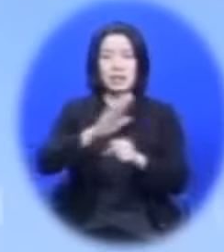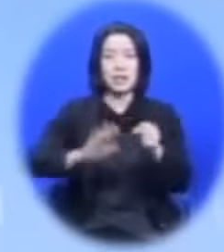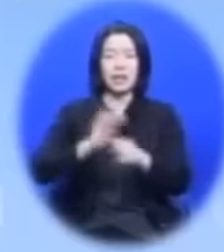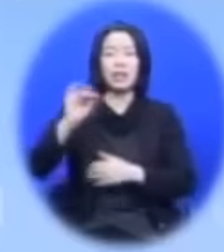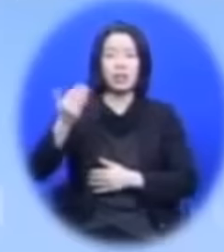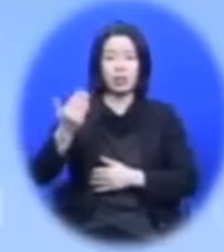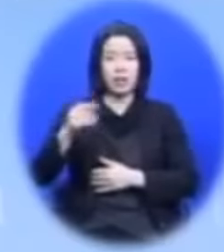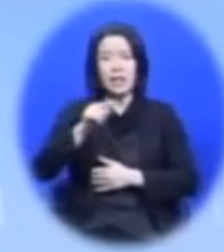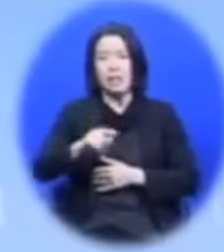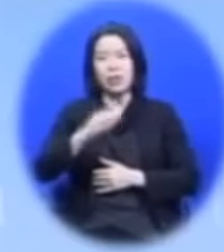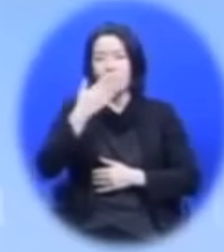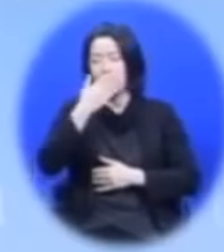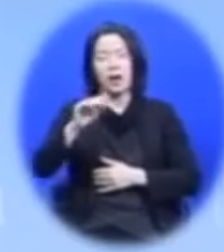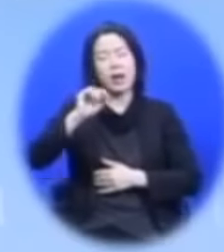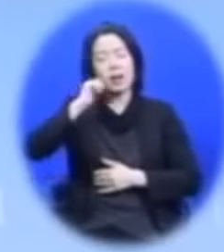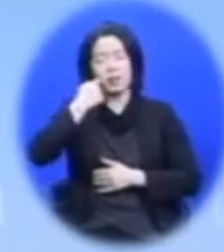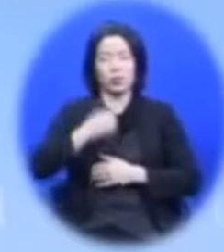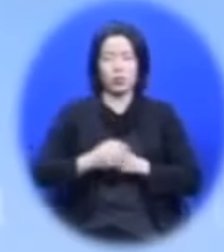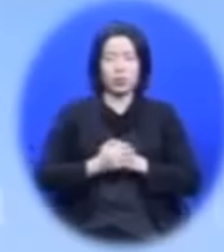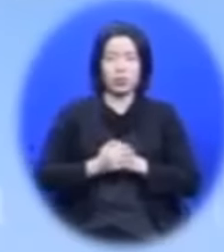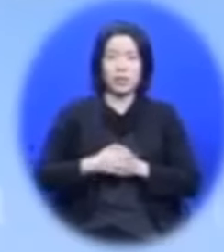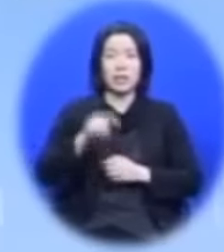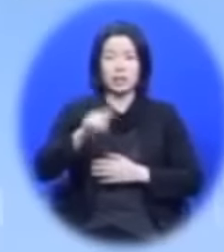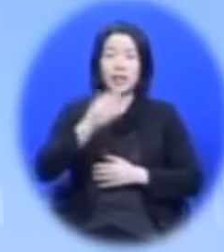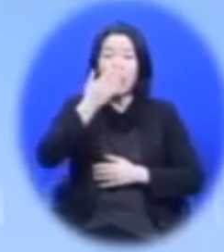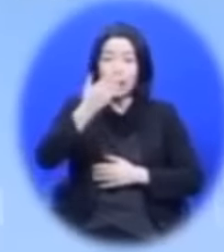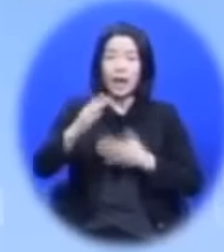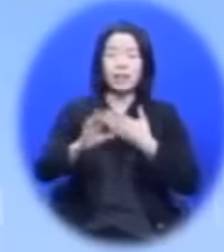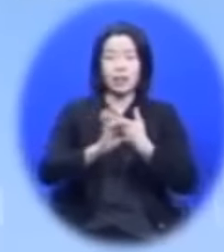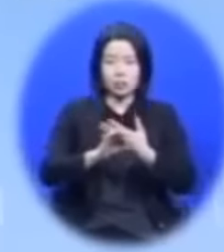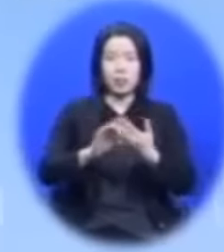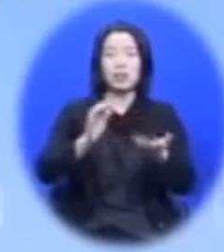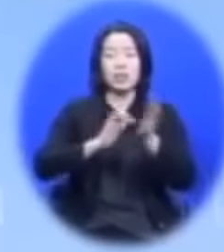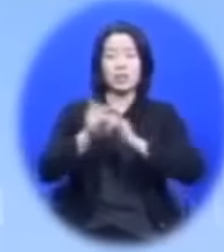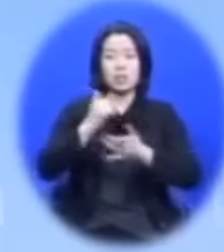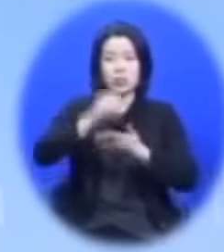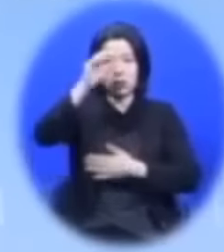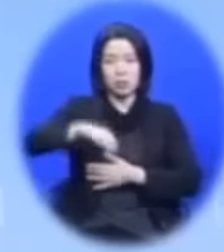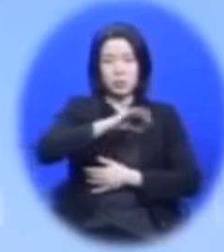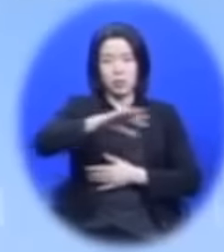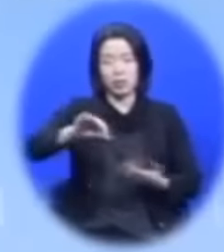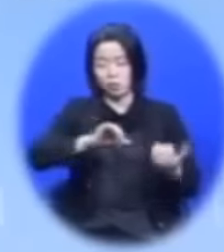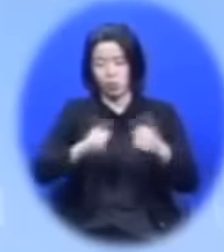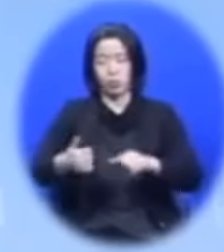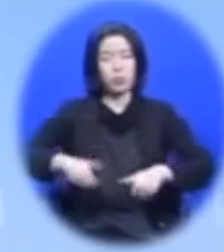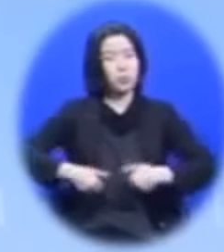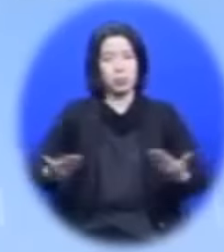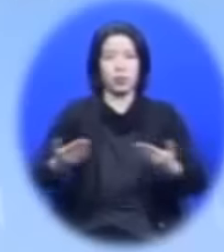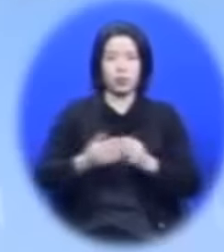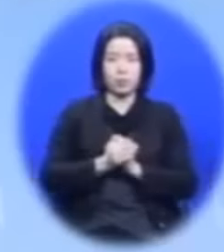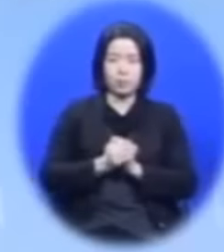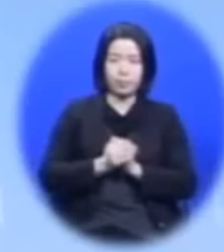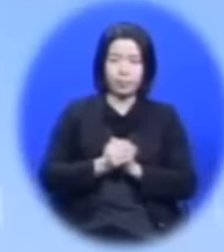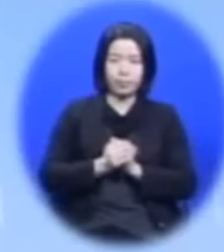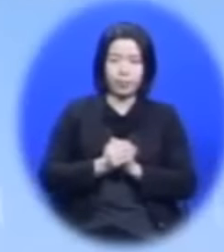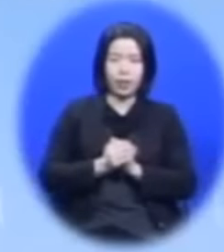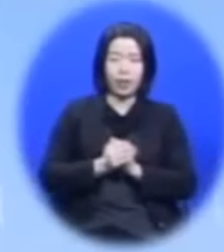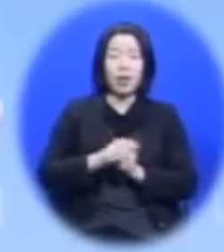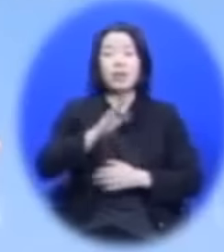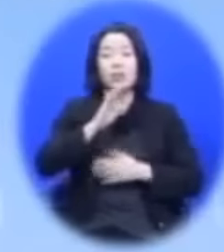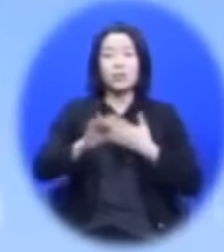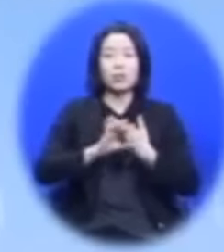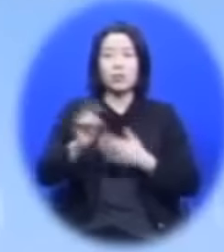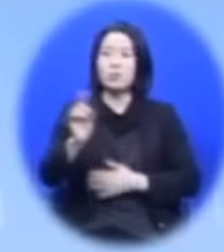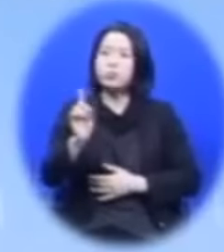이건 불가능한 일입니다. 그게 가능하다면 예수님이 십자가에 죽으실 필요가 없었다니까요. 그러면